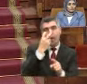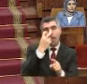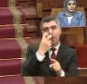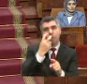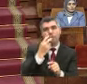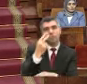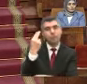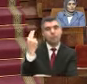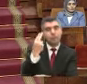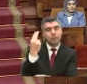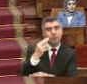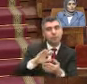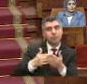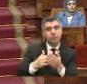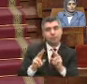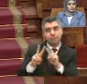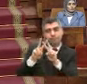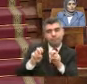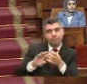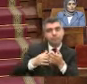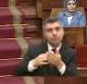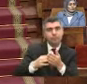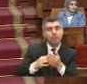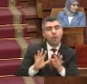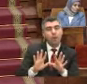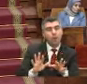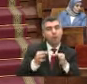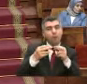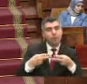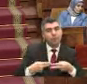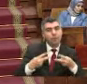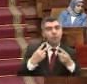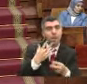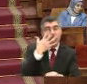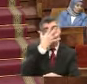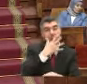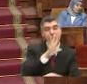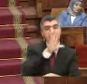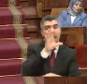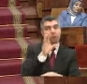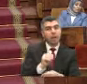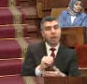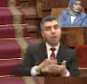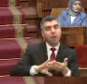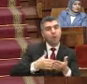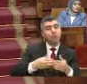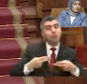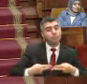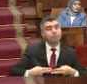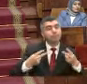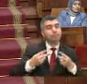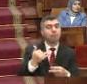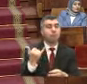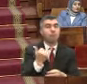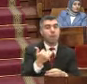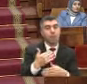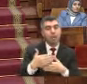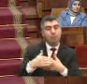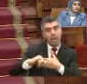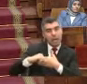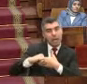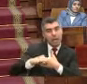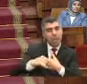ودراسه التقنيه، دراسه الاستراتيجيه، هذه الجامعه بغينا تكون عندها اشعاع افريقي وتستغل البعد الاستراتيجي لمدينه العيون، قرب من اسبانيا والقرب